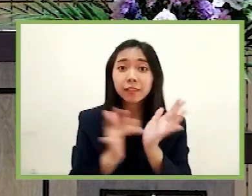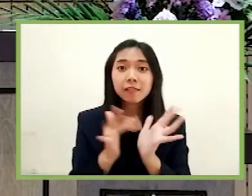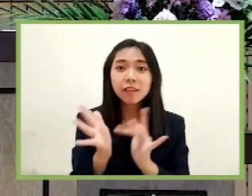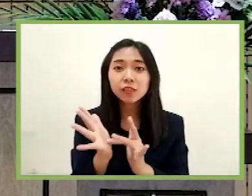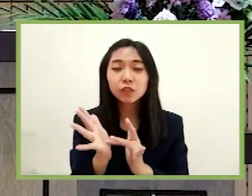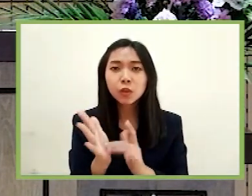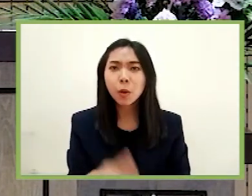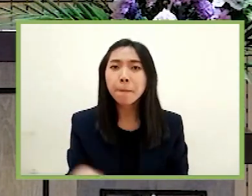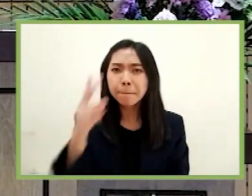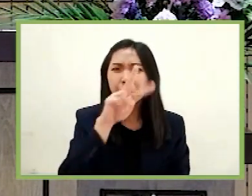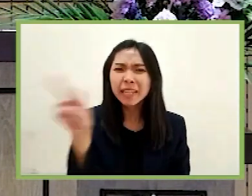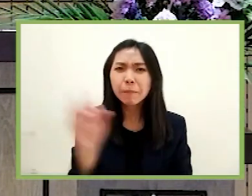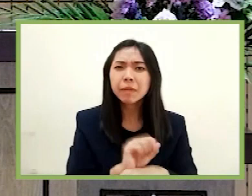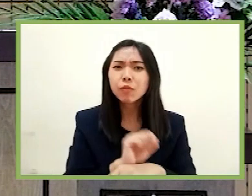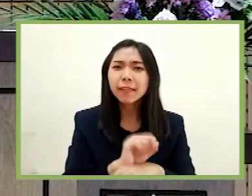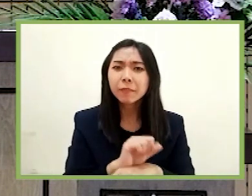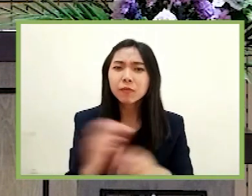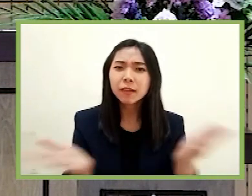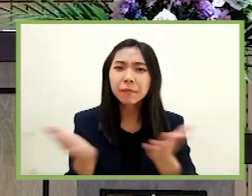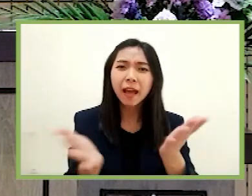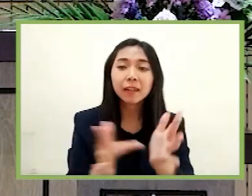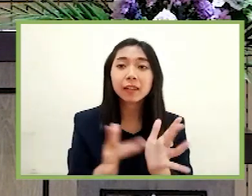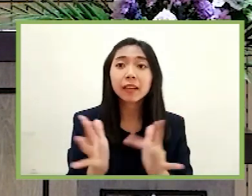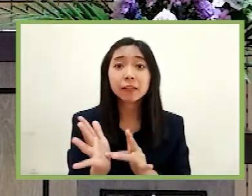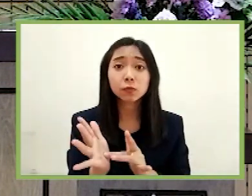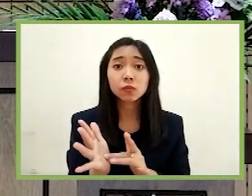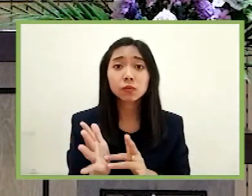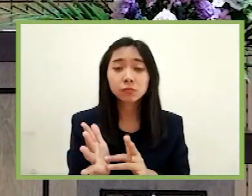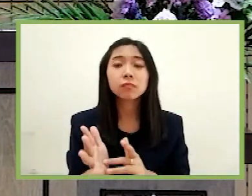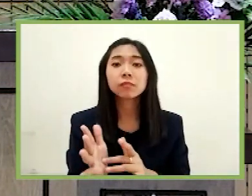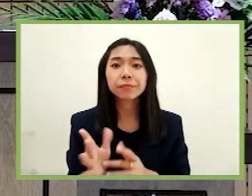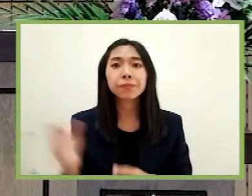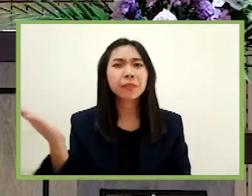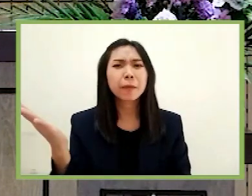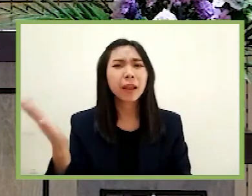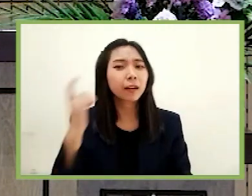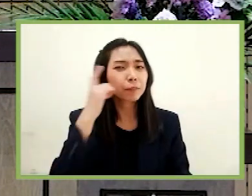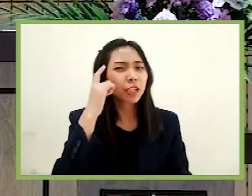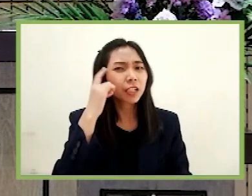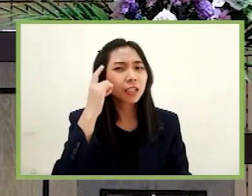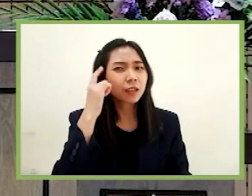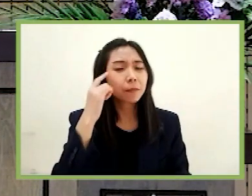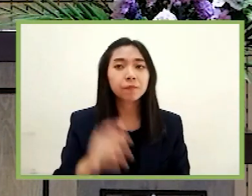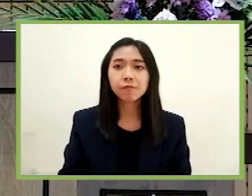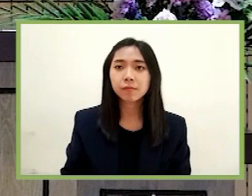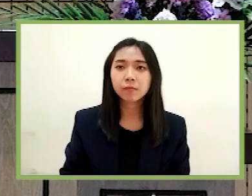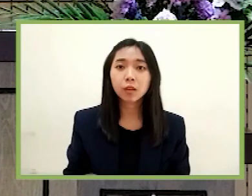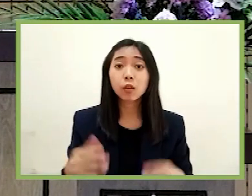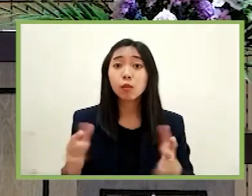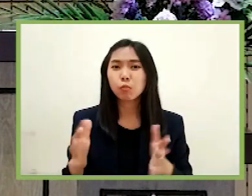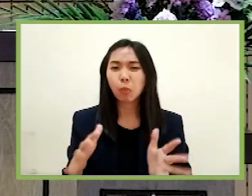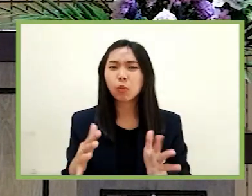sudah melihat apa yang disusun lakukan dan karena itu mereka mulai berfikir jangan-jangan ini